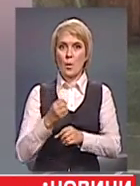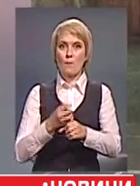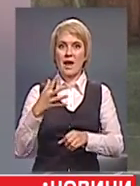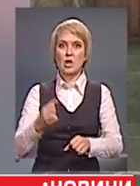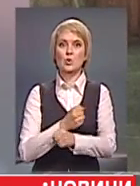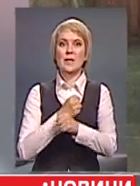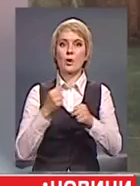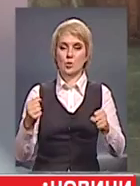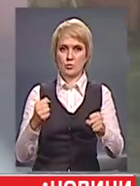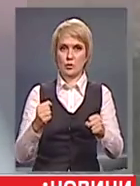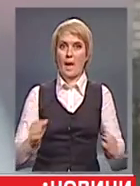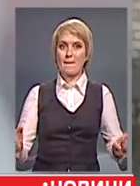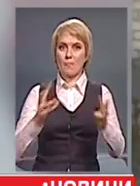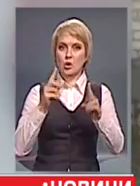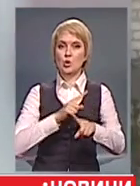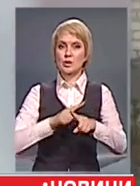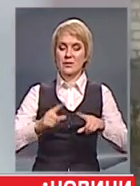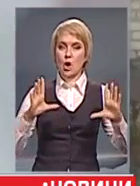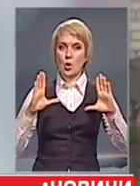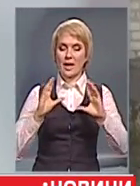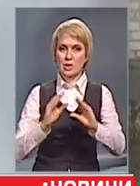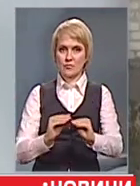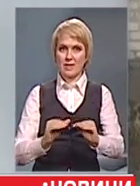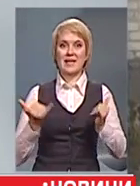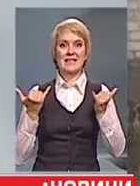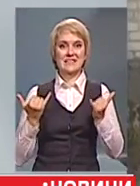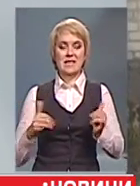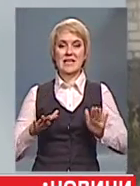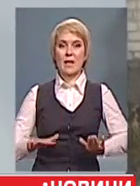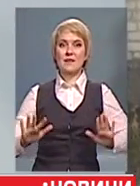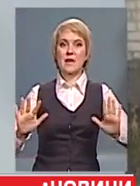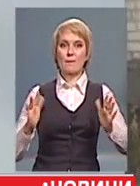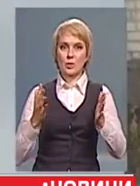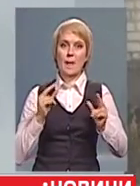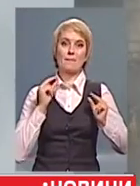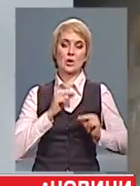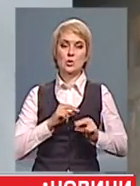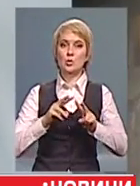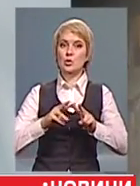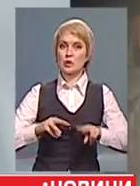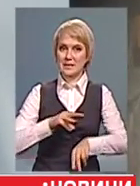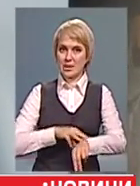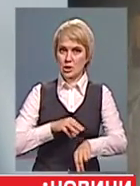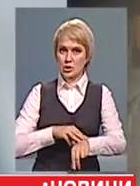міліції, пожежу швидко локалізували. Зараз на місці події працюють слідчі. Винуватцям загрожує до 10 років в'язниці.